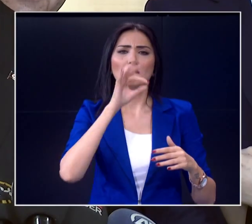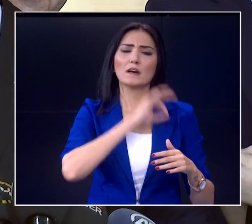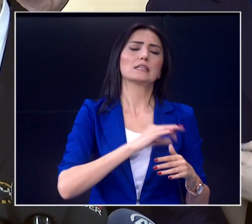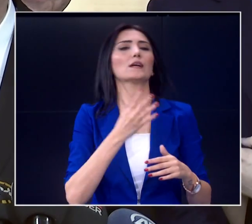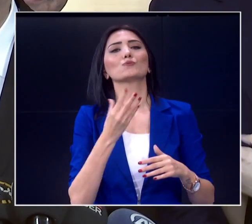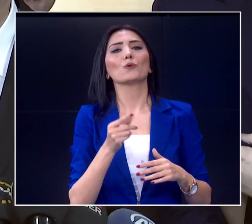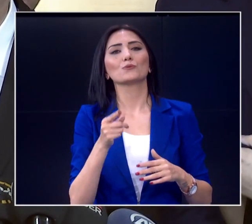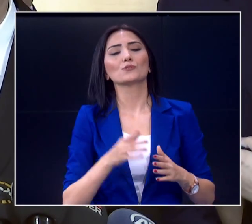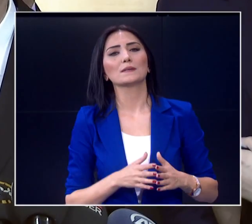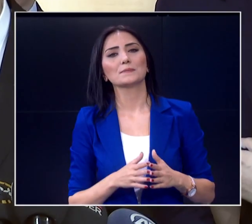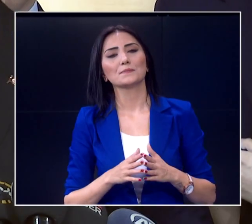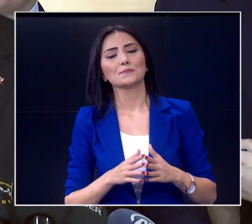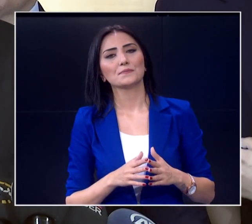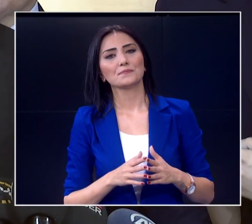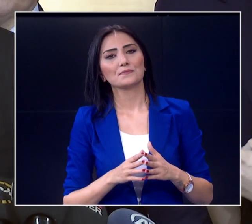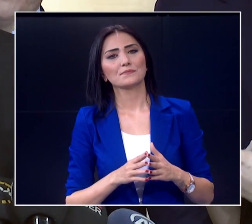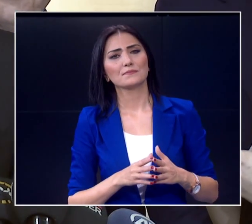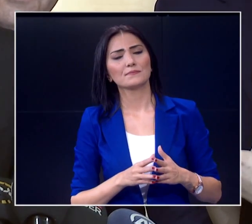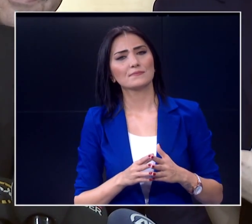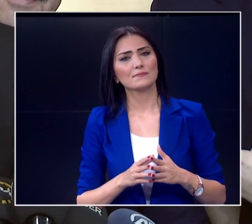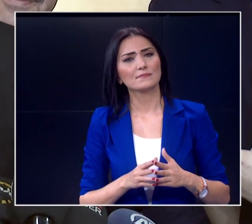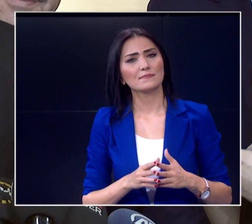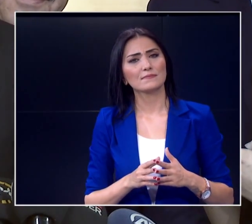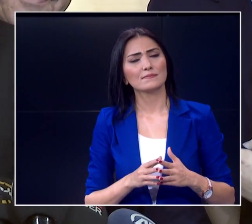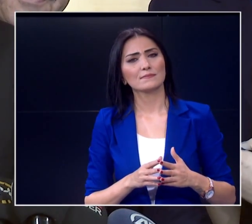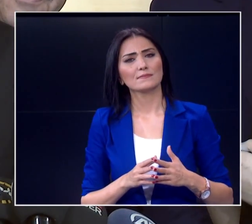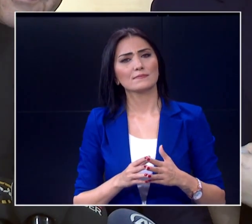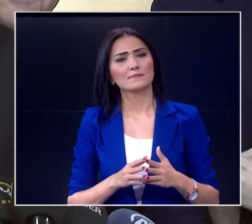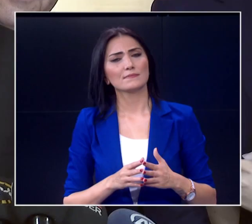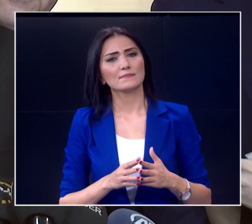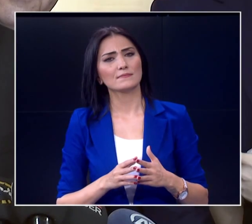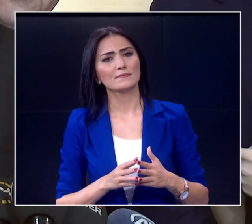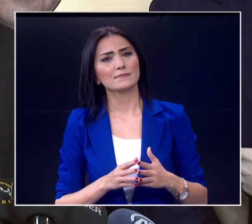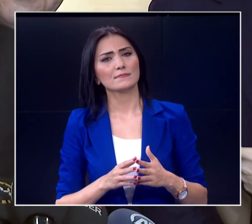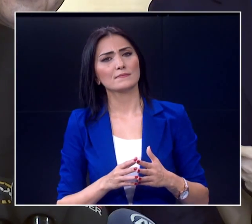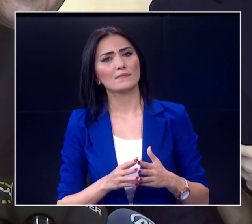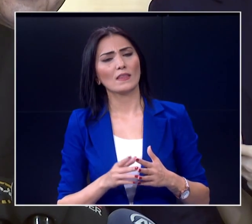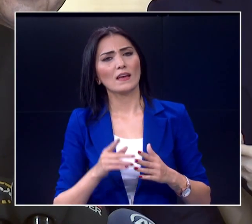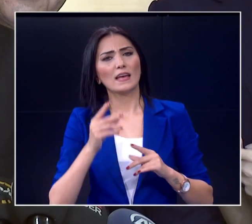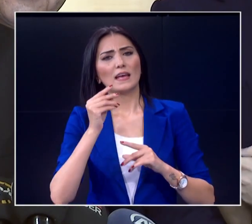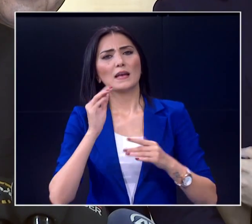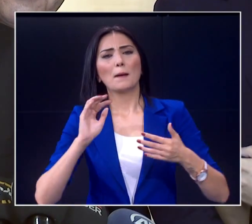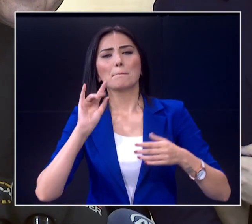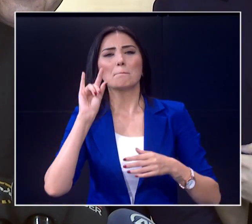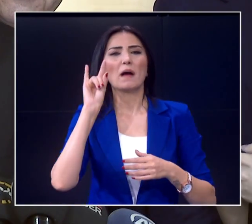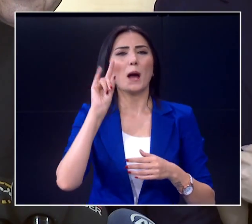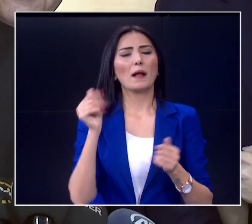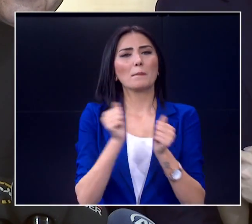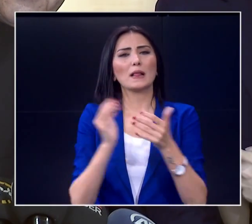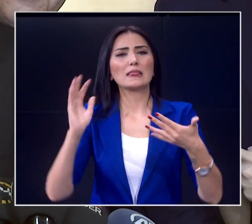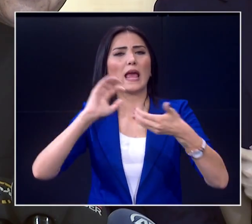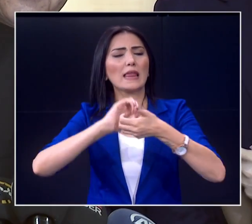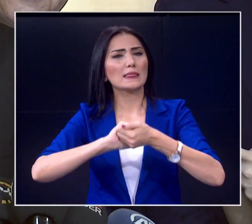olur. Perşembe günü önemli bir görüşme olacak. Ne gibi? İttifak komisyonları, MHP, İvan Partileri komisyonu bir